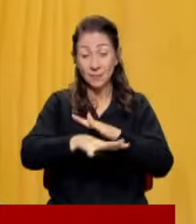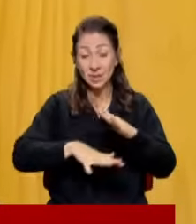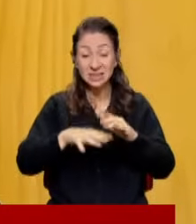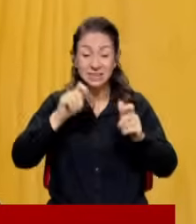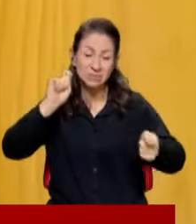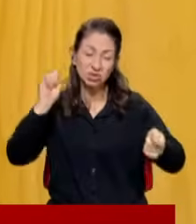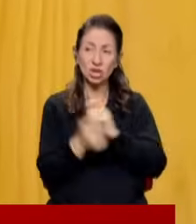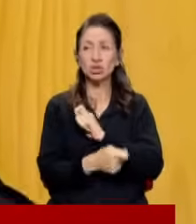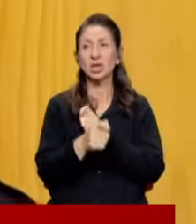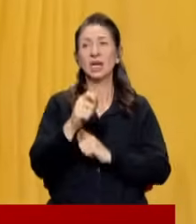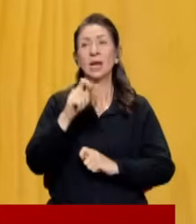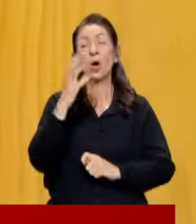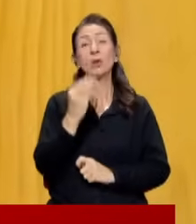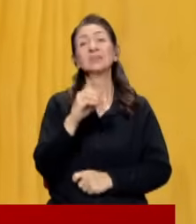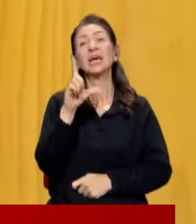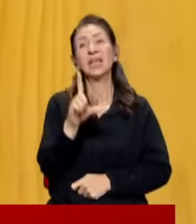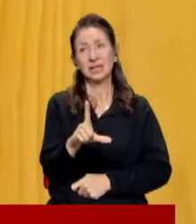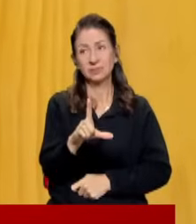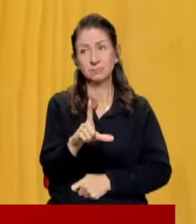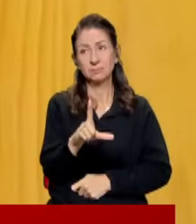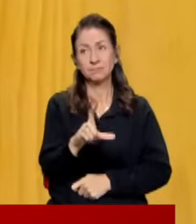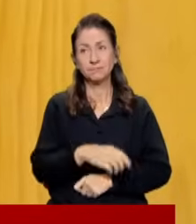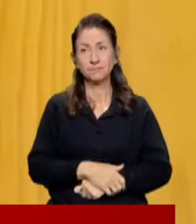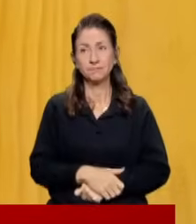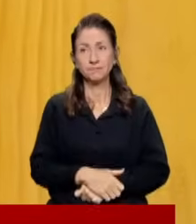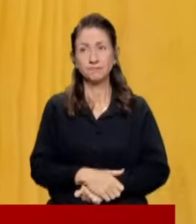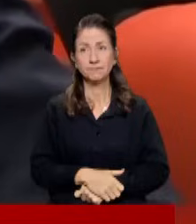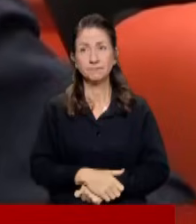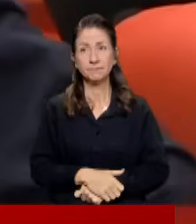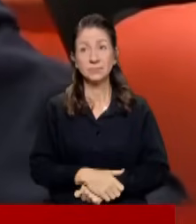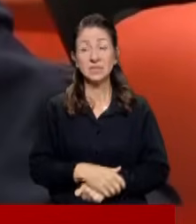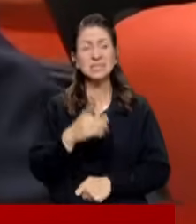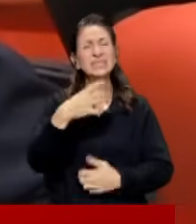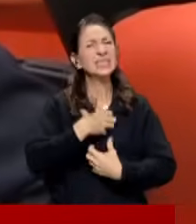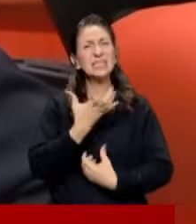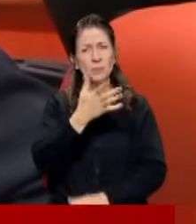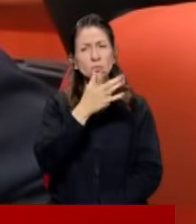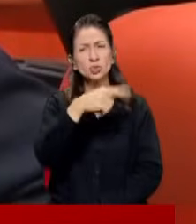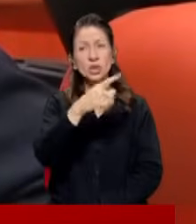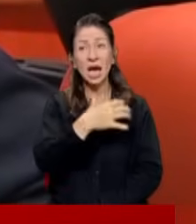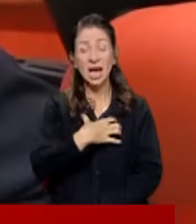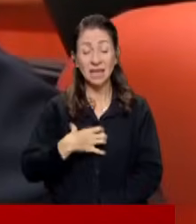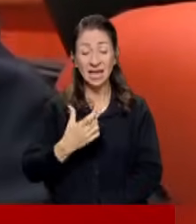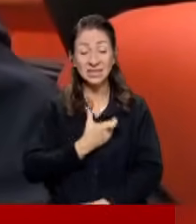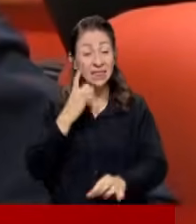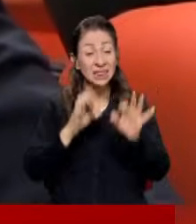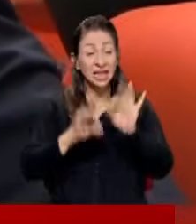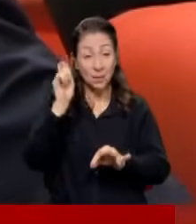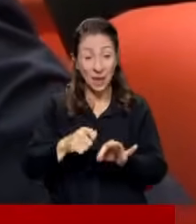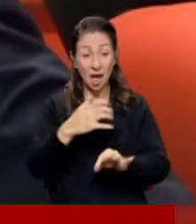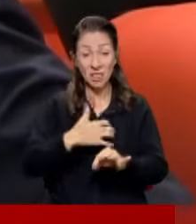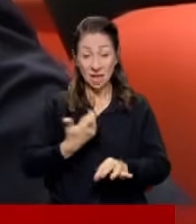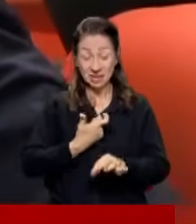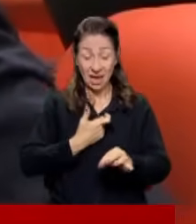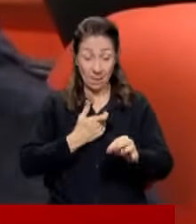köklü bir reforma tabi tutulması kaçınılmaz bir ihtiyaçtır. Derdiniz ne biliyor musunuz? Anayasal denetim yapan Anayasa